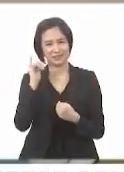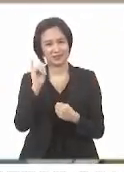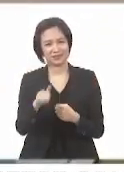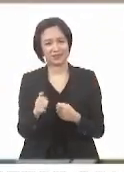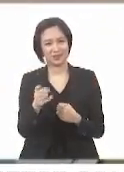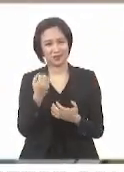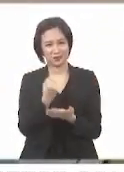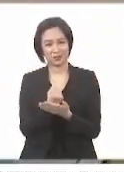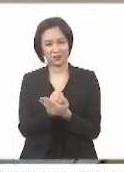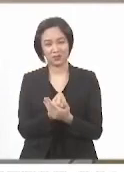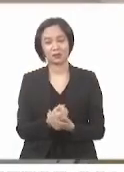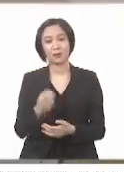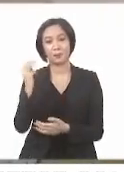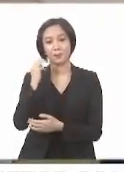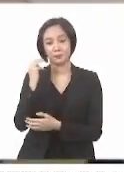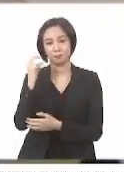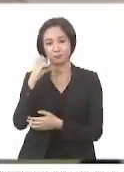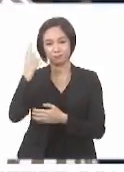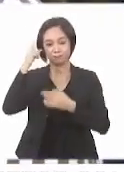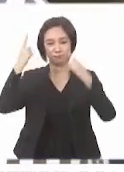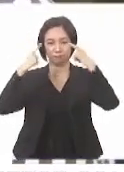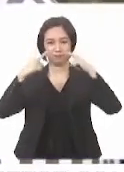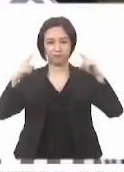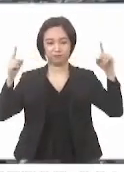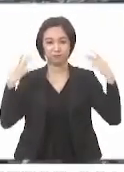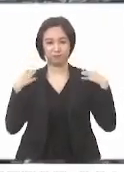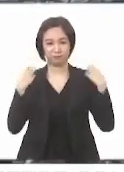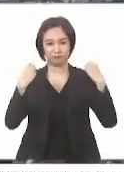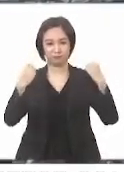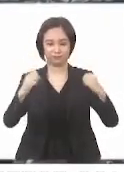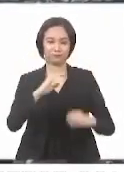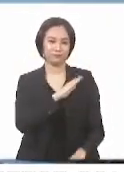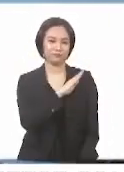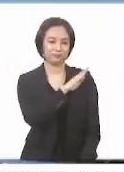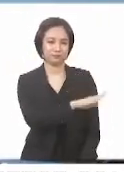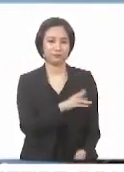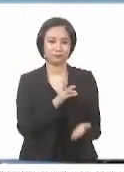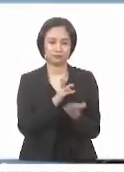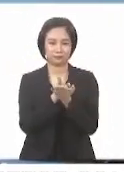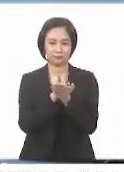May Ann Corvera para sa Mata ng Agila, matatag, matapang, matapat.